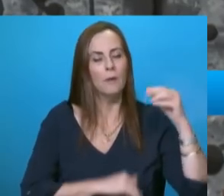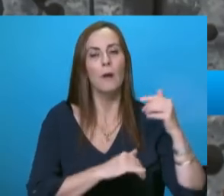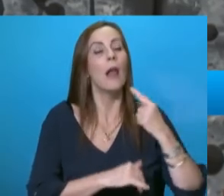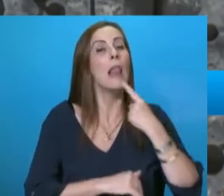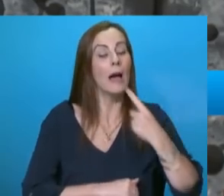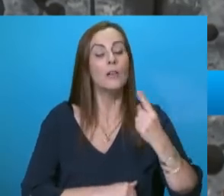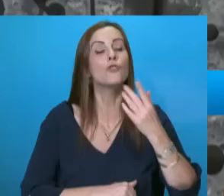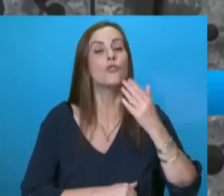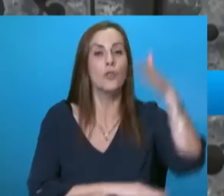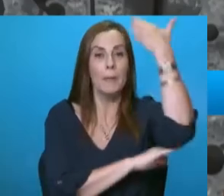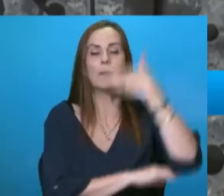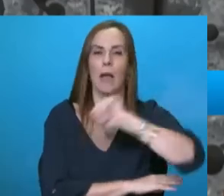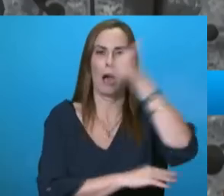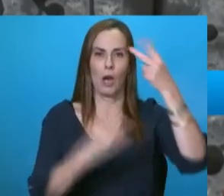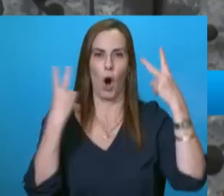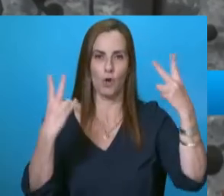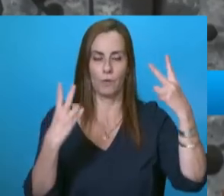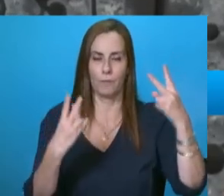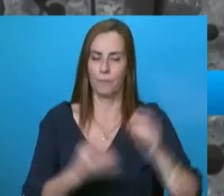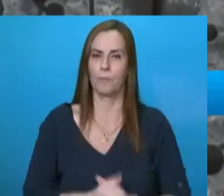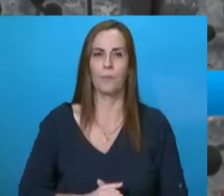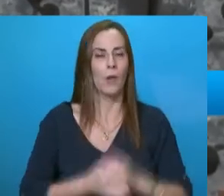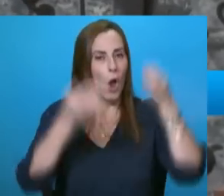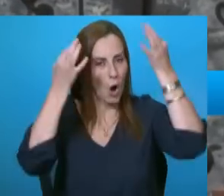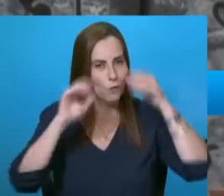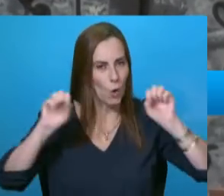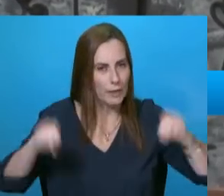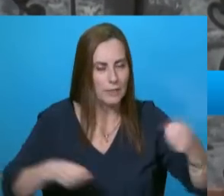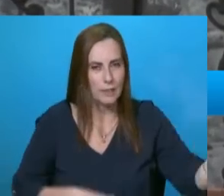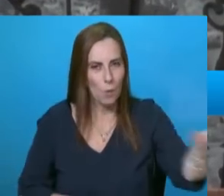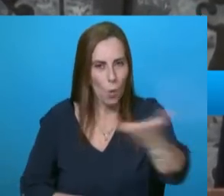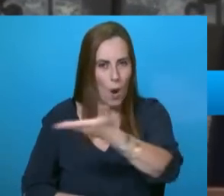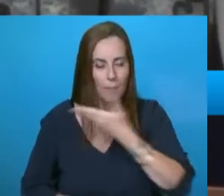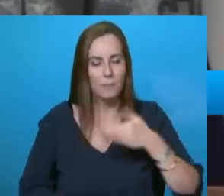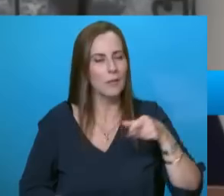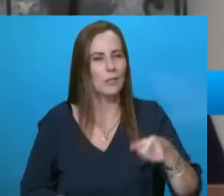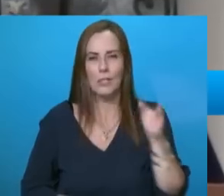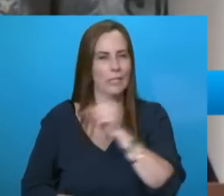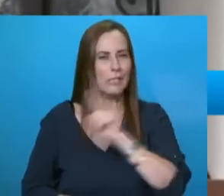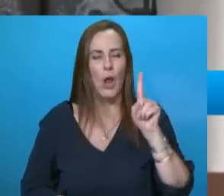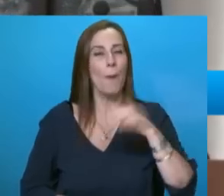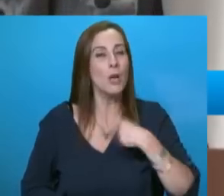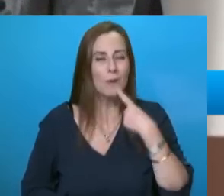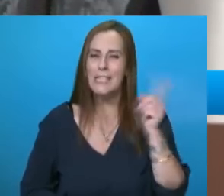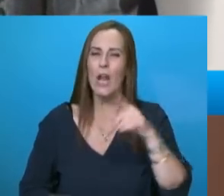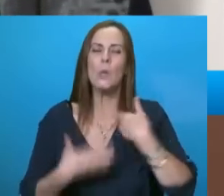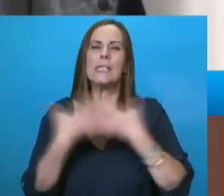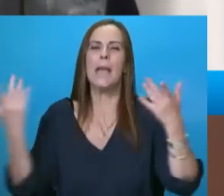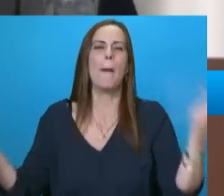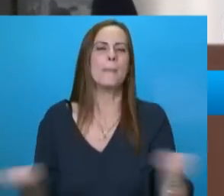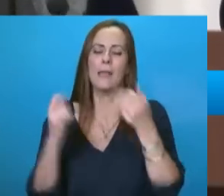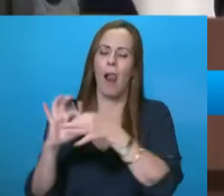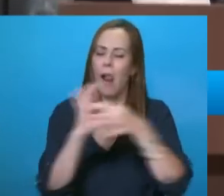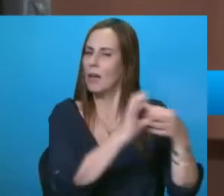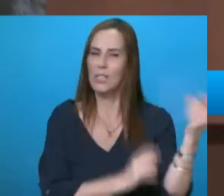ישראל לפני הכל. כבוד הנשיא, מכובדי, זו אינה סיסמה, זהו